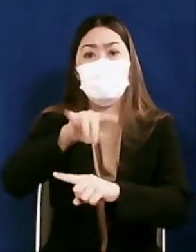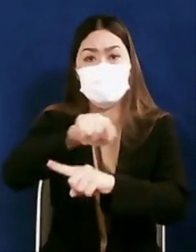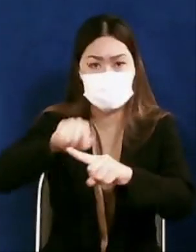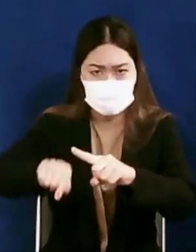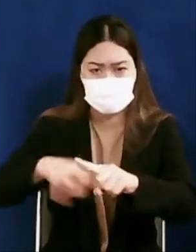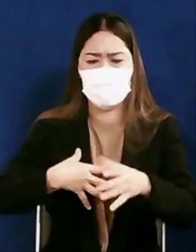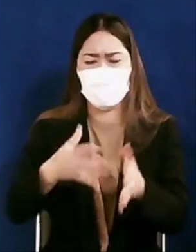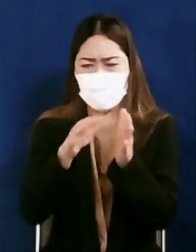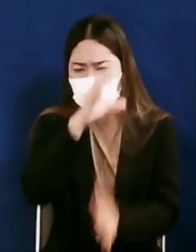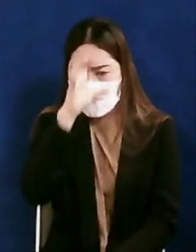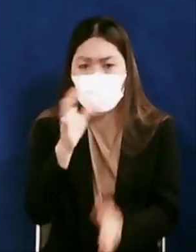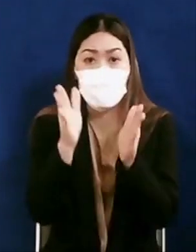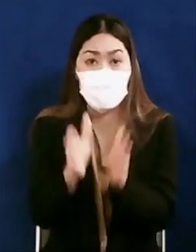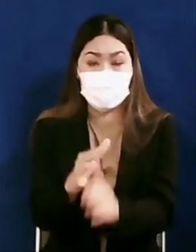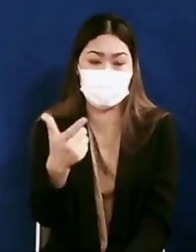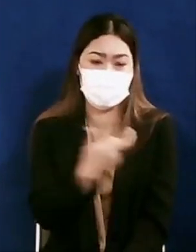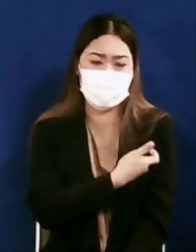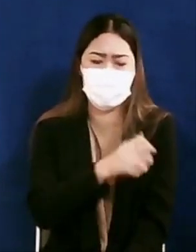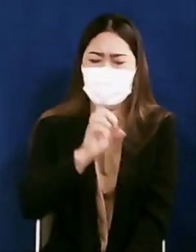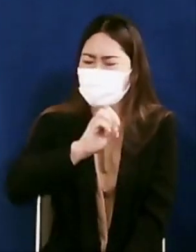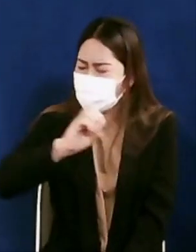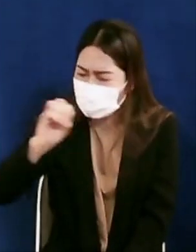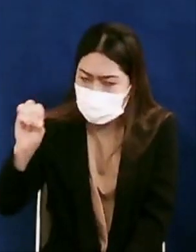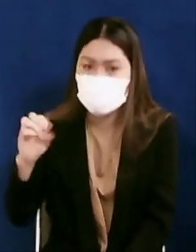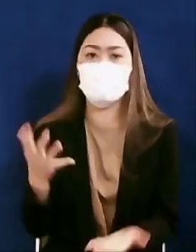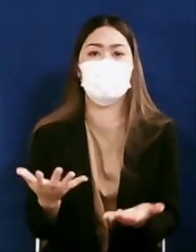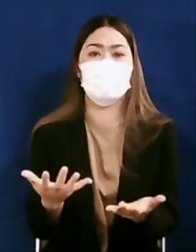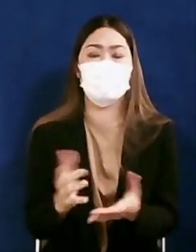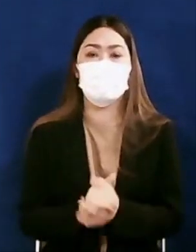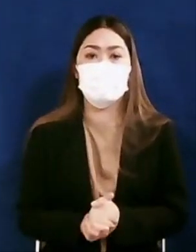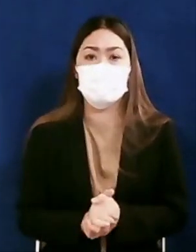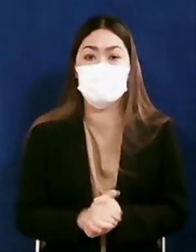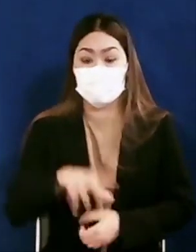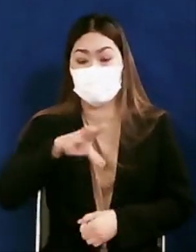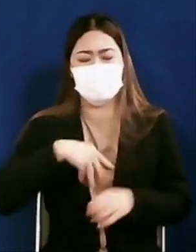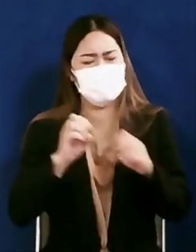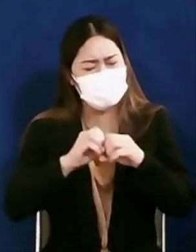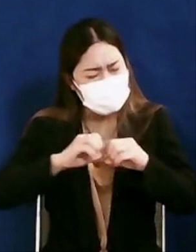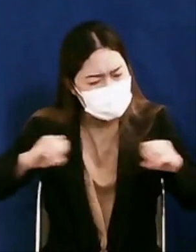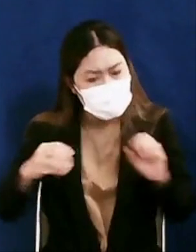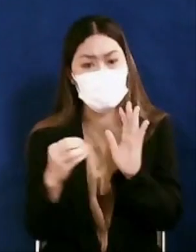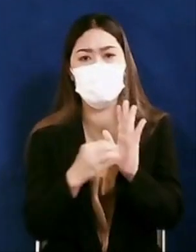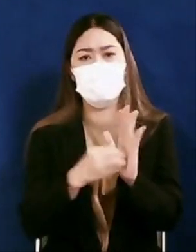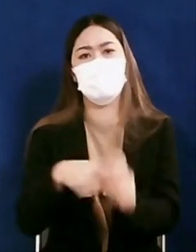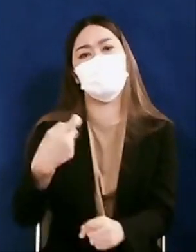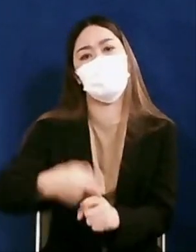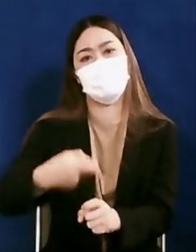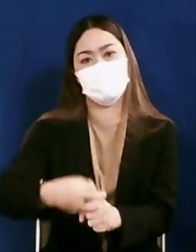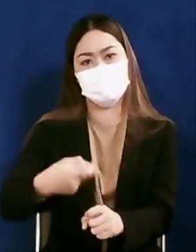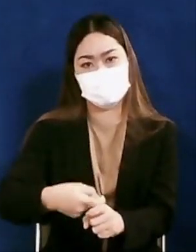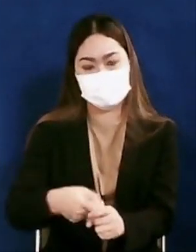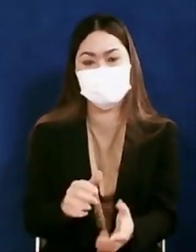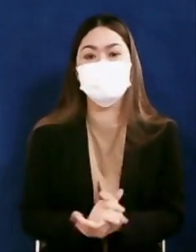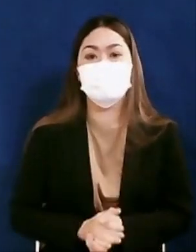หาคนที่ยังไม่ฉีดวัคซีนนะครับแล้วก็ไม่เคยติดเชื้อเลยเนี่ยในกรุงเทพจะหายากแล้วนะครับงั้น